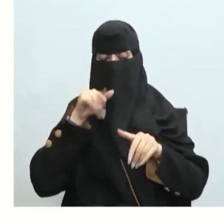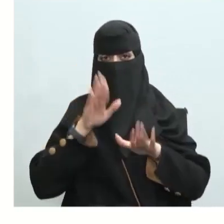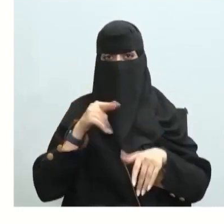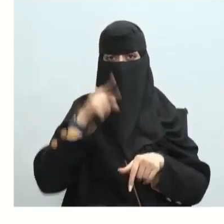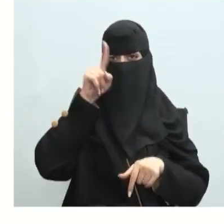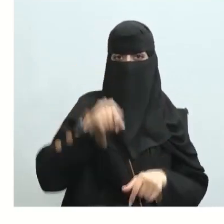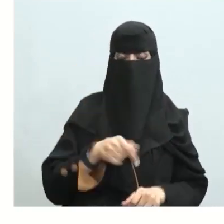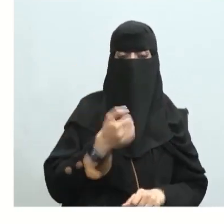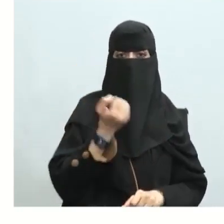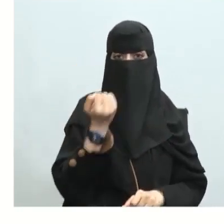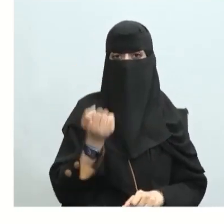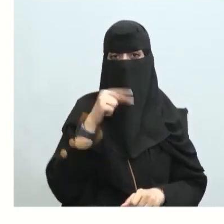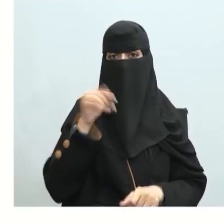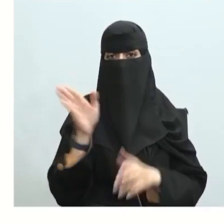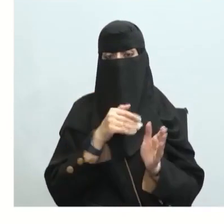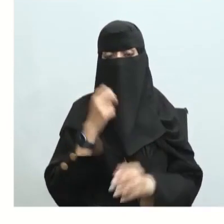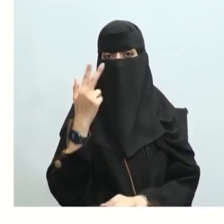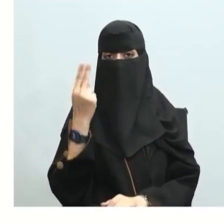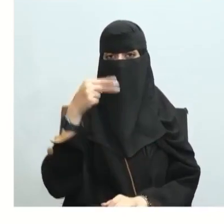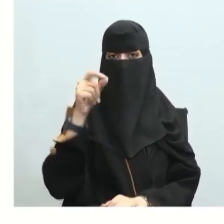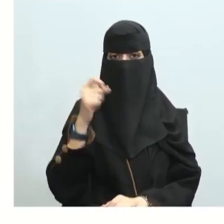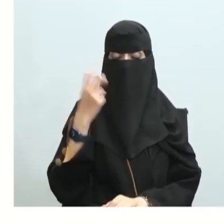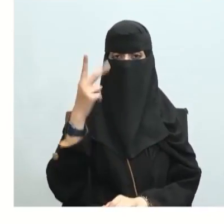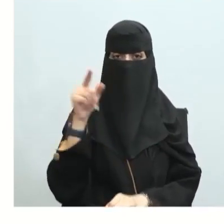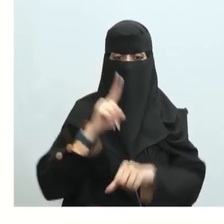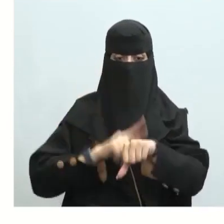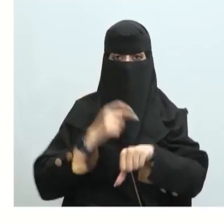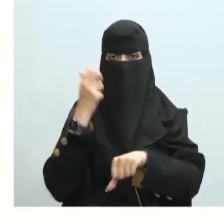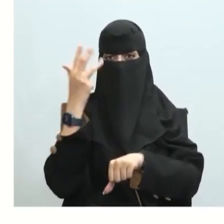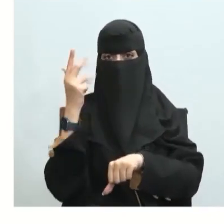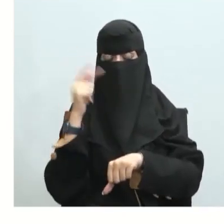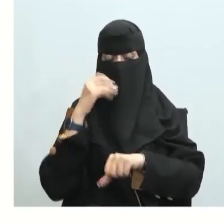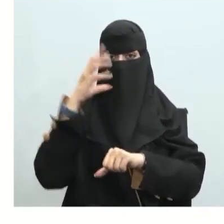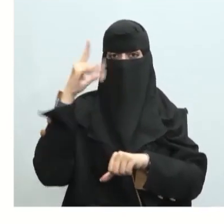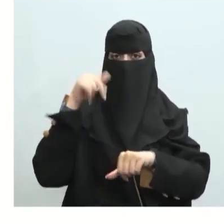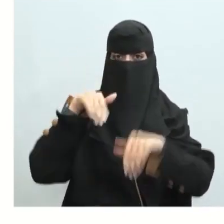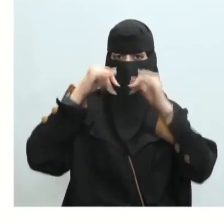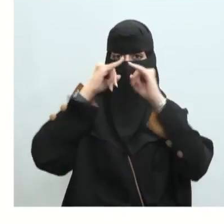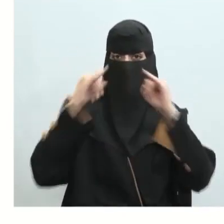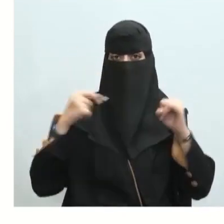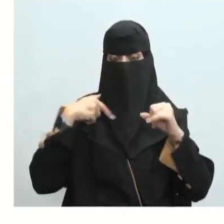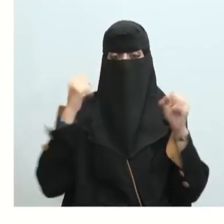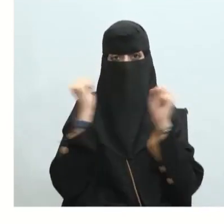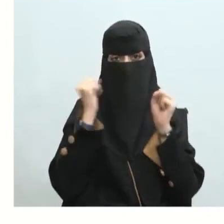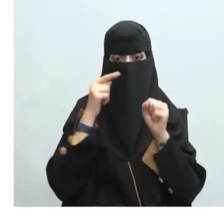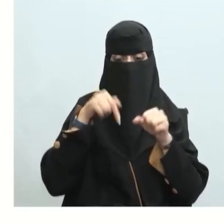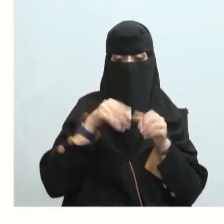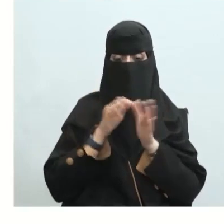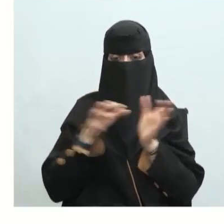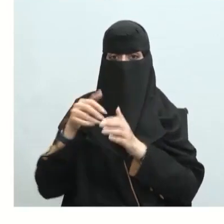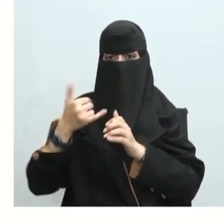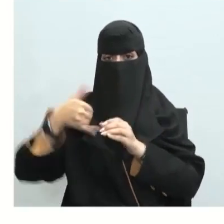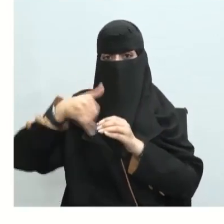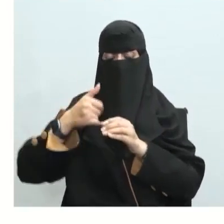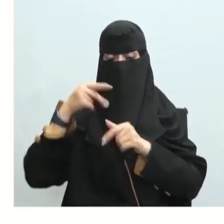الاربعاء 28 اثنين التاسعه صباحا من فقراتنا الخيمه الشتويه ركن القهوه اشتراك الرسام المبهر